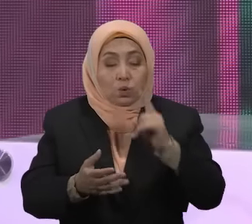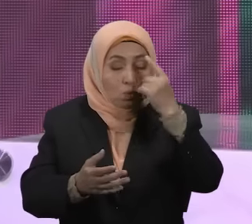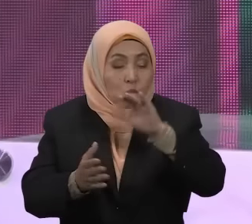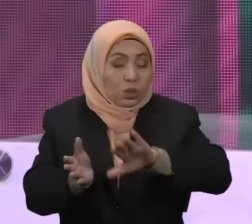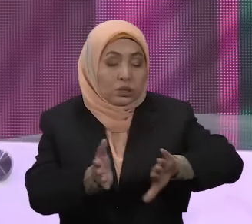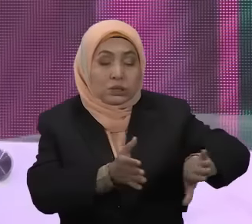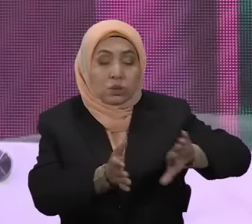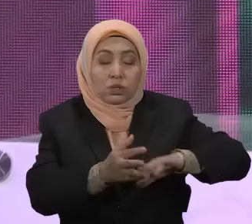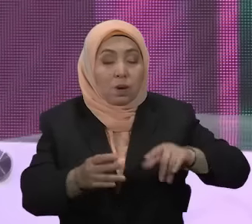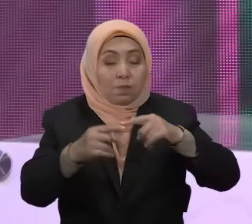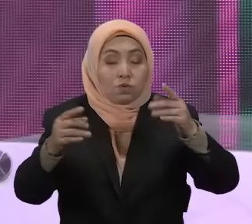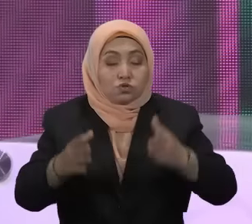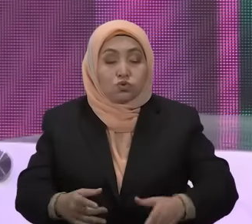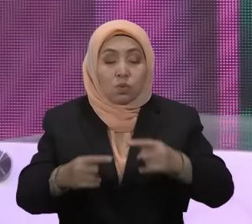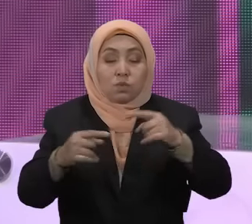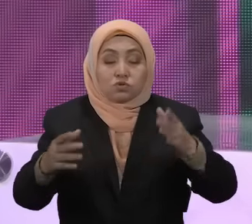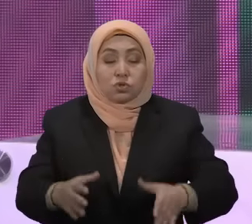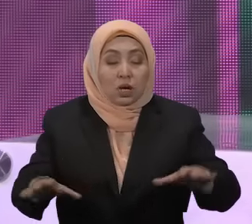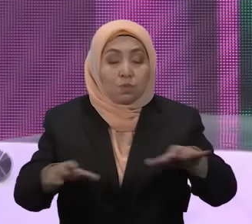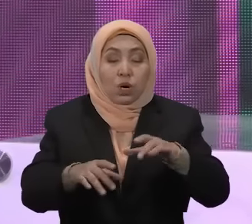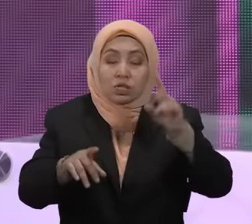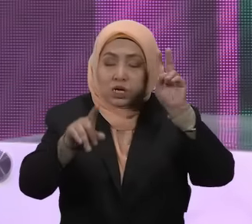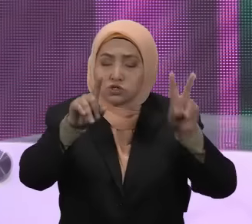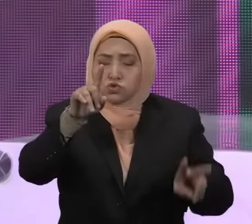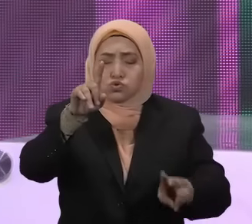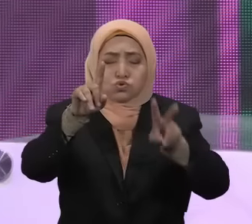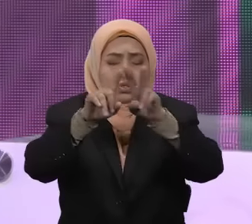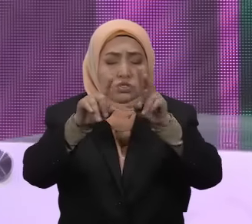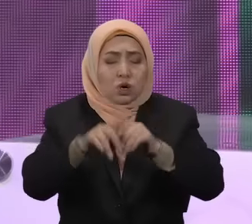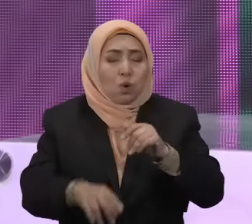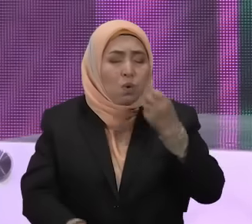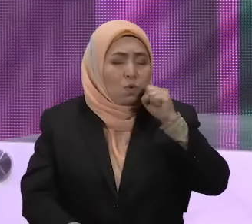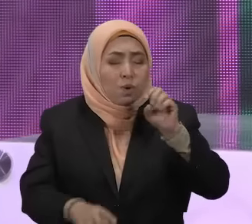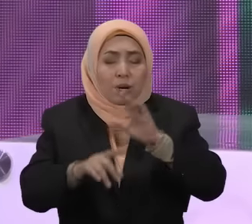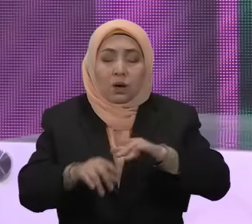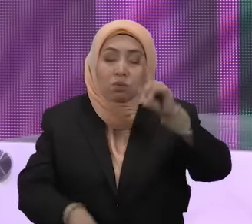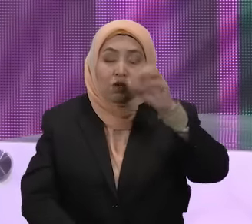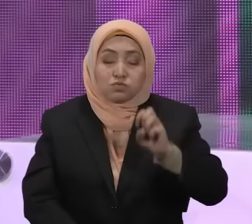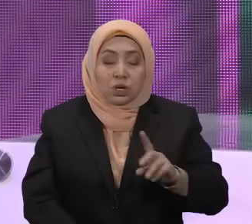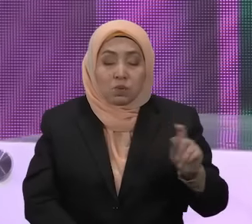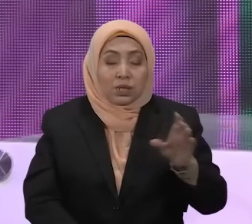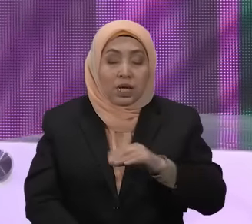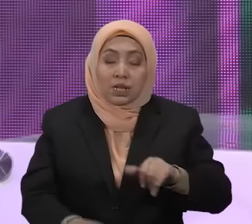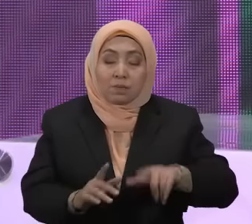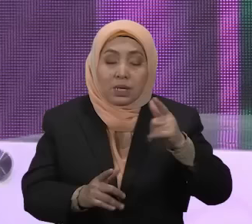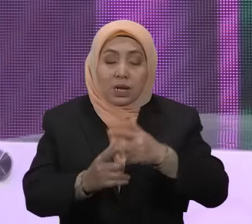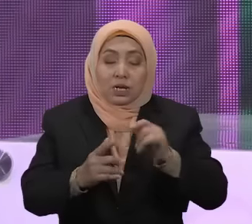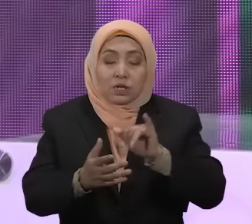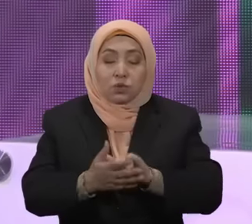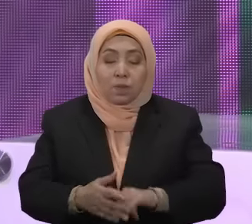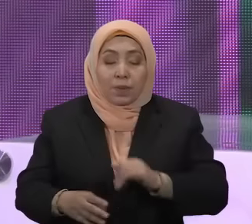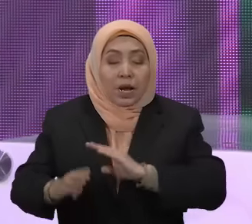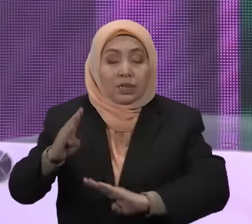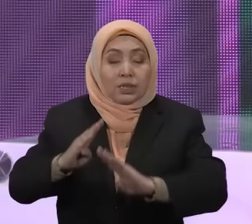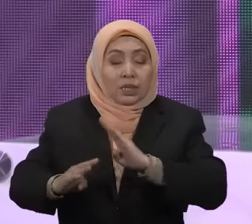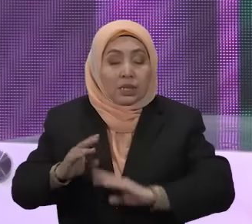untuk mengenepikan musuh-musuh yang melakukan syirik kufur kepada Allah Subhanahu Wa Taala. Dan lebih daripada itu, peranan masjid